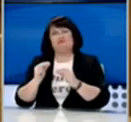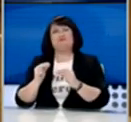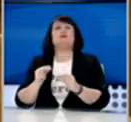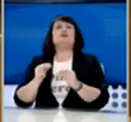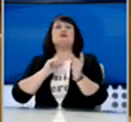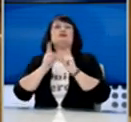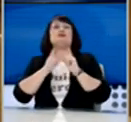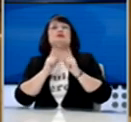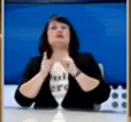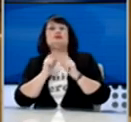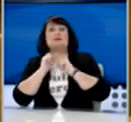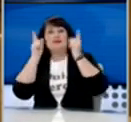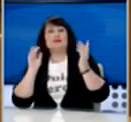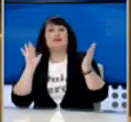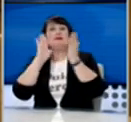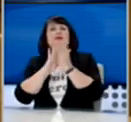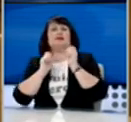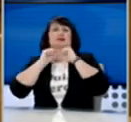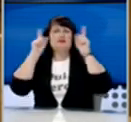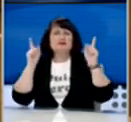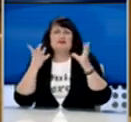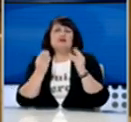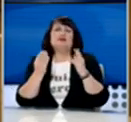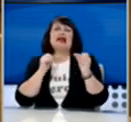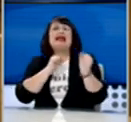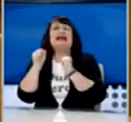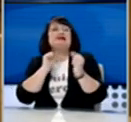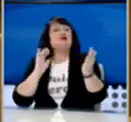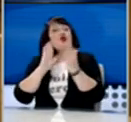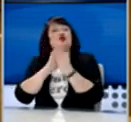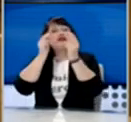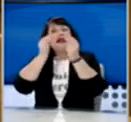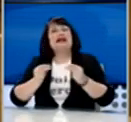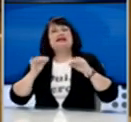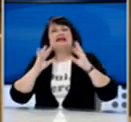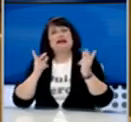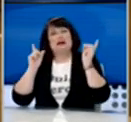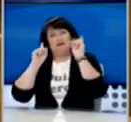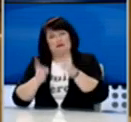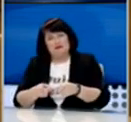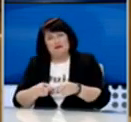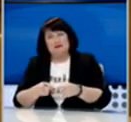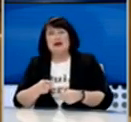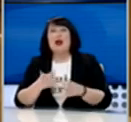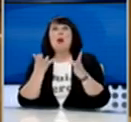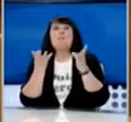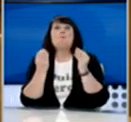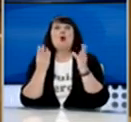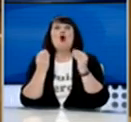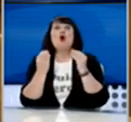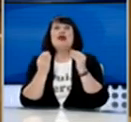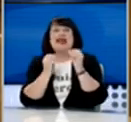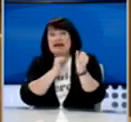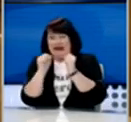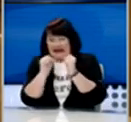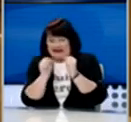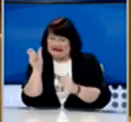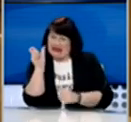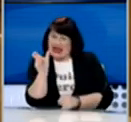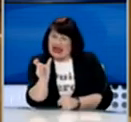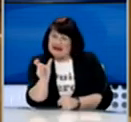την αντιμετώπιση των πρωτοφανών στην ιστορία πολυδιάστατων κρίσεων έτσι καθιερώθηκε ως πολυ κρίση που χρησιμοποιήθηκε στη